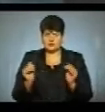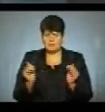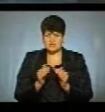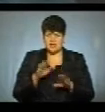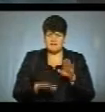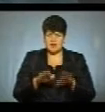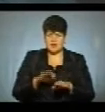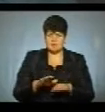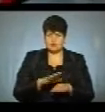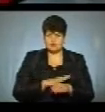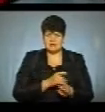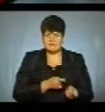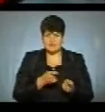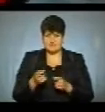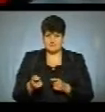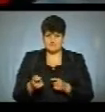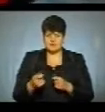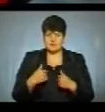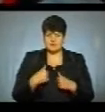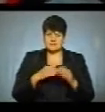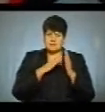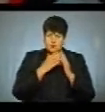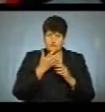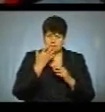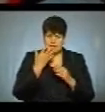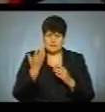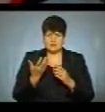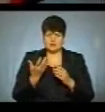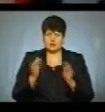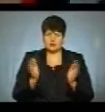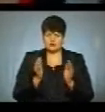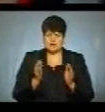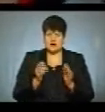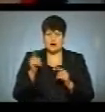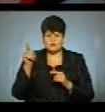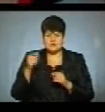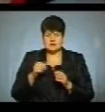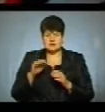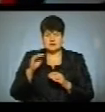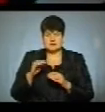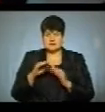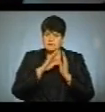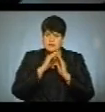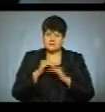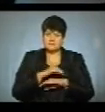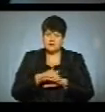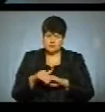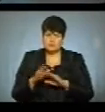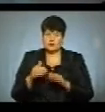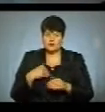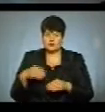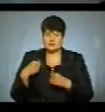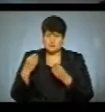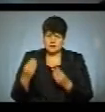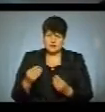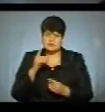на автоперевезення. Ми спимо в теплих подушках, в окопах. Зате ми з любов'ю хочемо вам дати